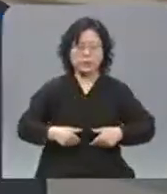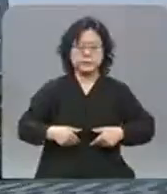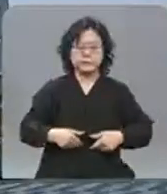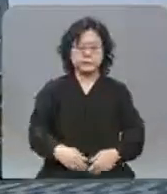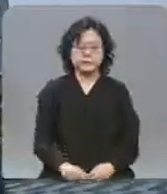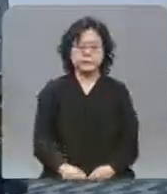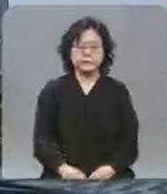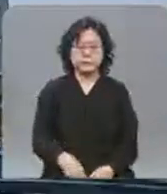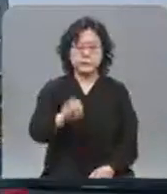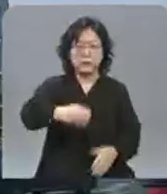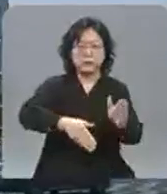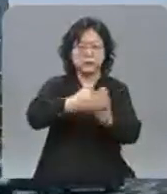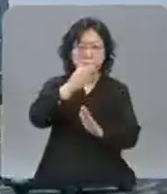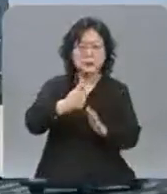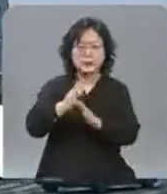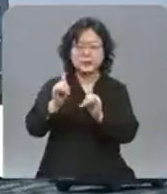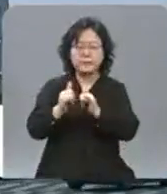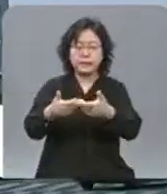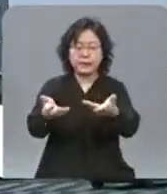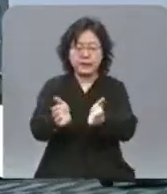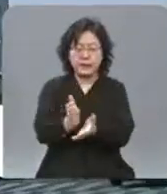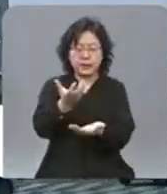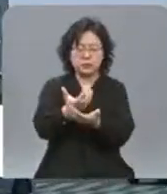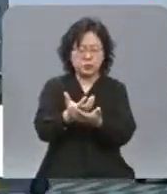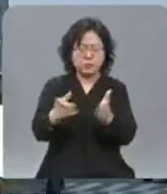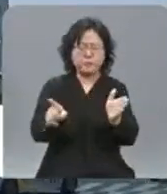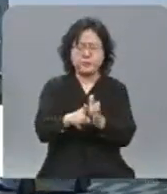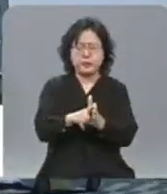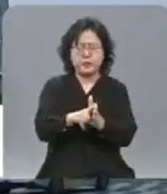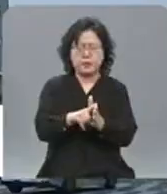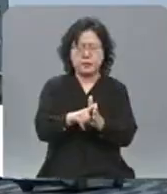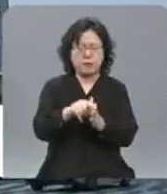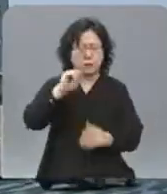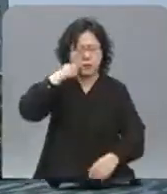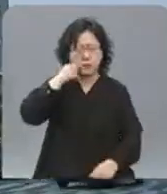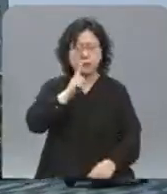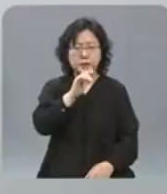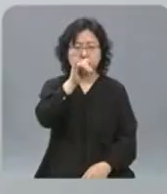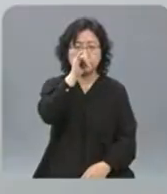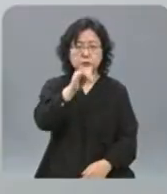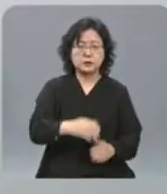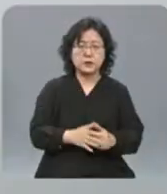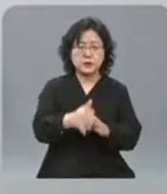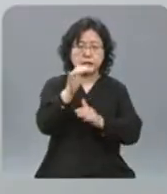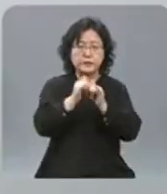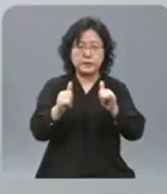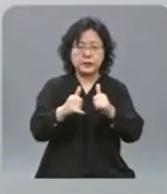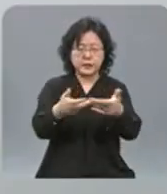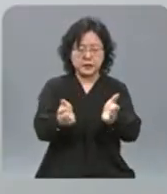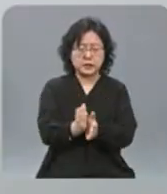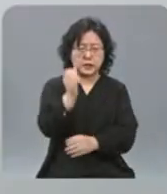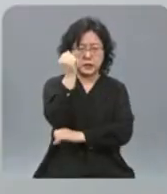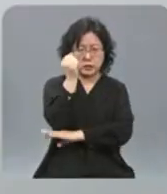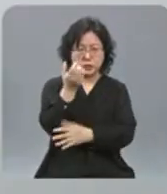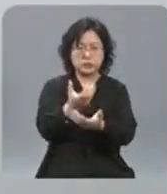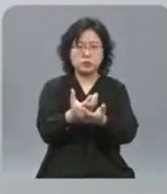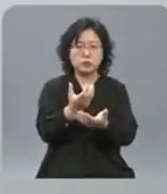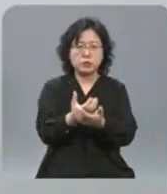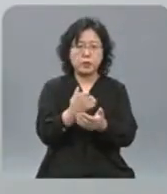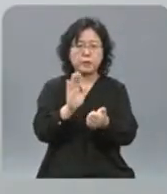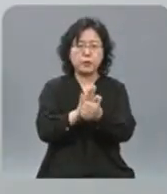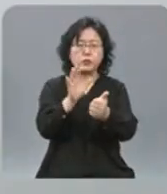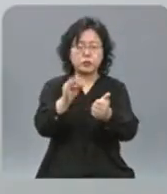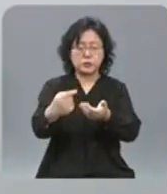하고요. 광주시는 시민단체의 자료를 신뢰할 수 없다고 반박했습니다. 시민단체가 근거로 든 자료는